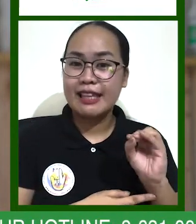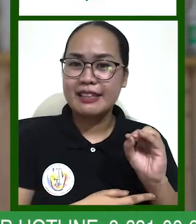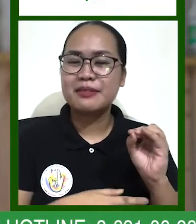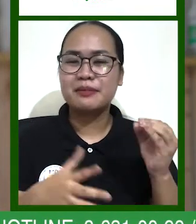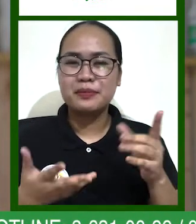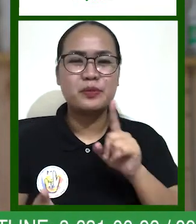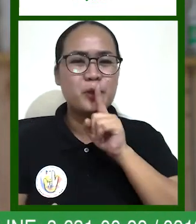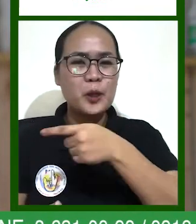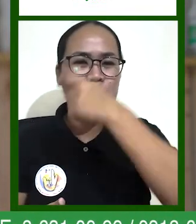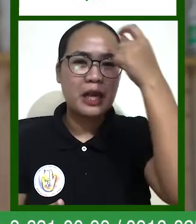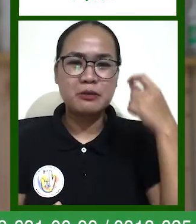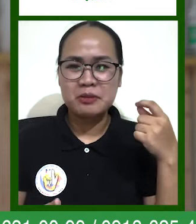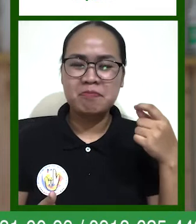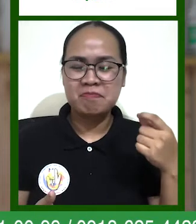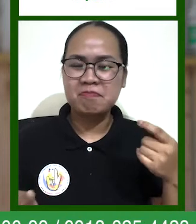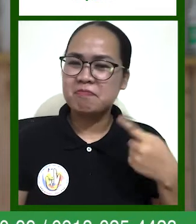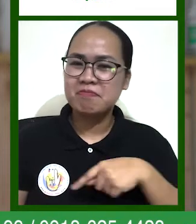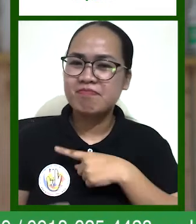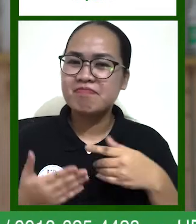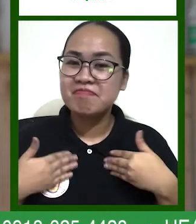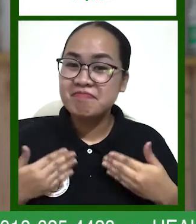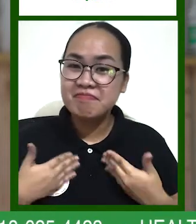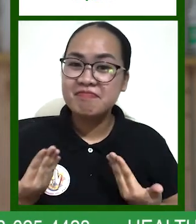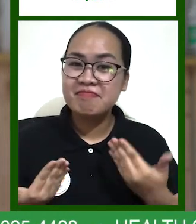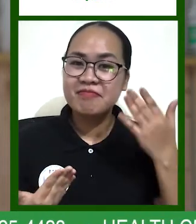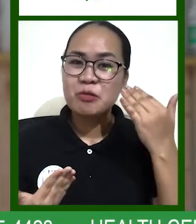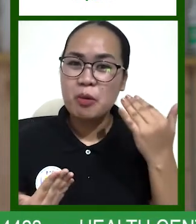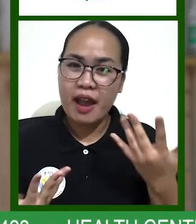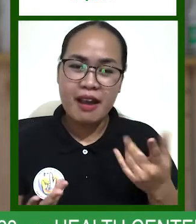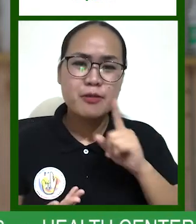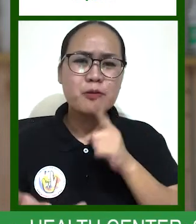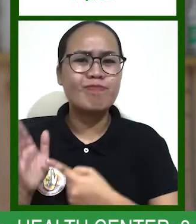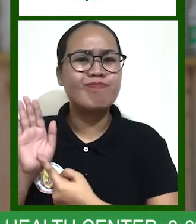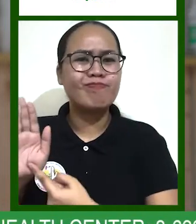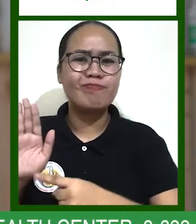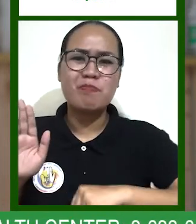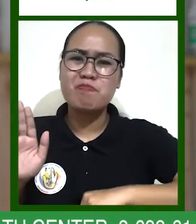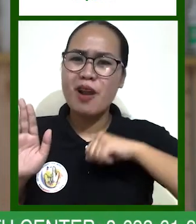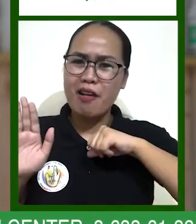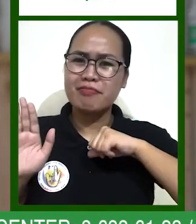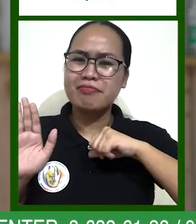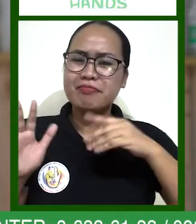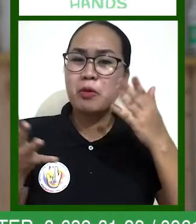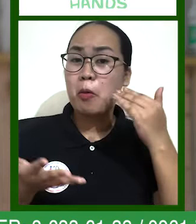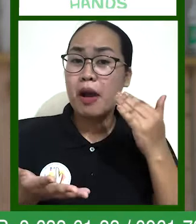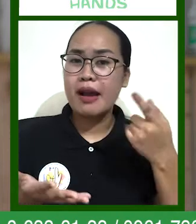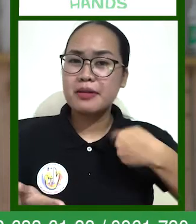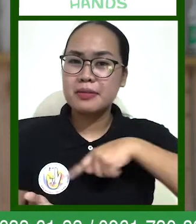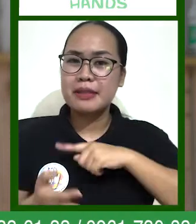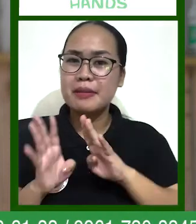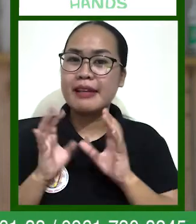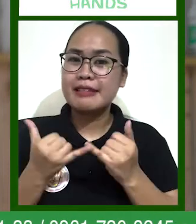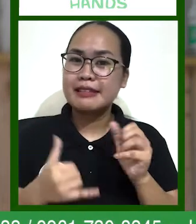kami natutuwa, no? At again, this is something to be proud of na kahit pa paano tayo sa Barangay